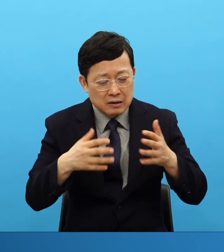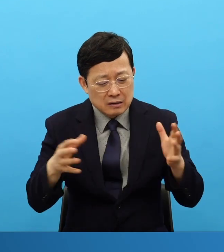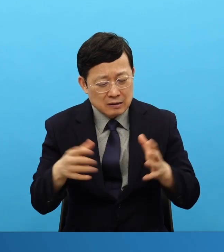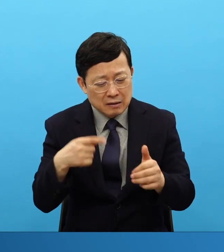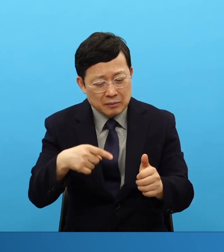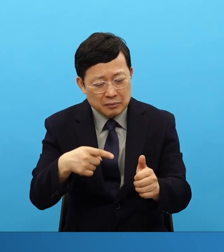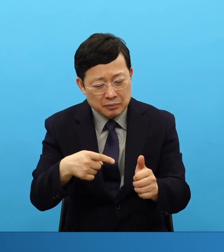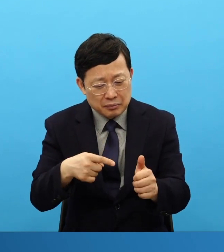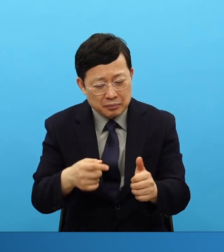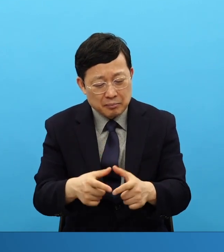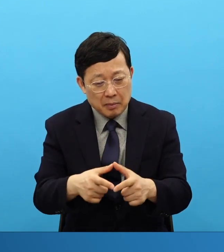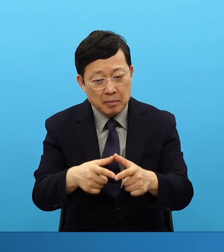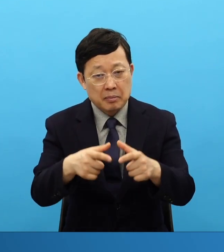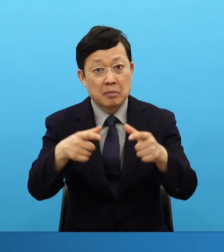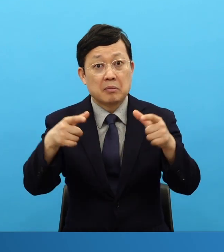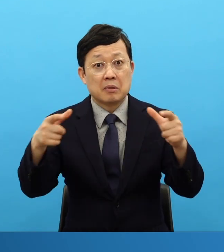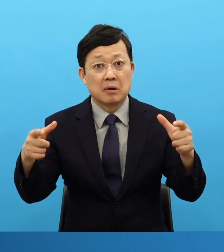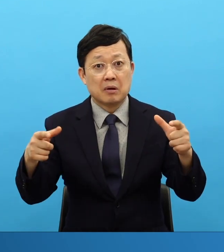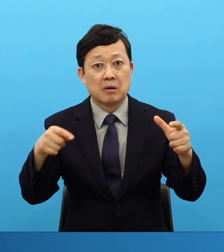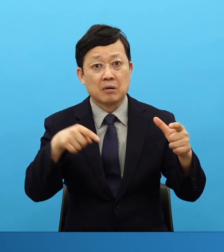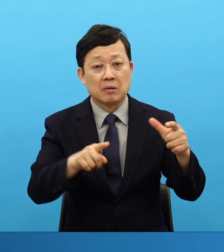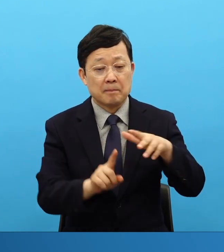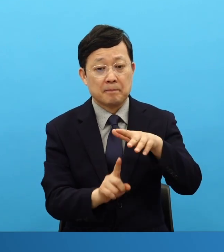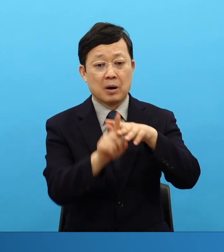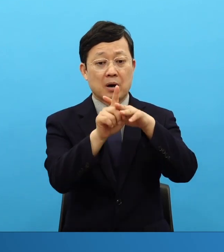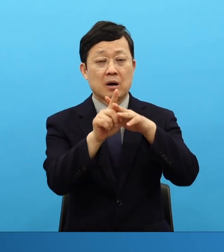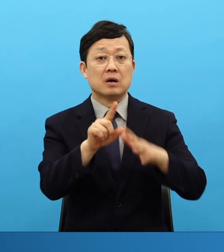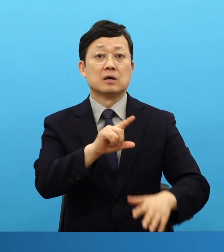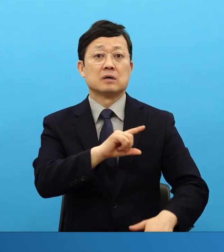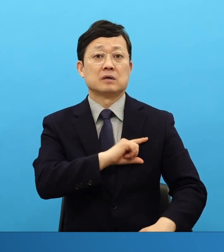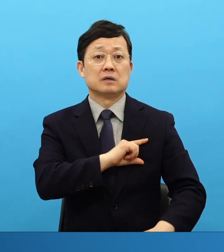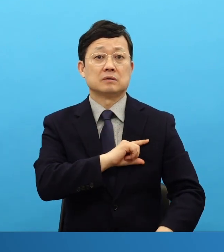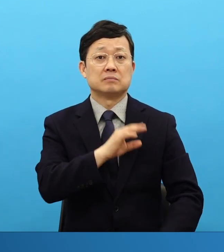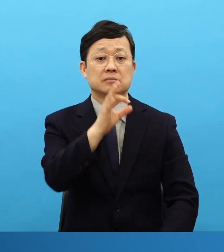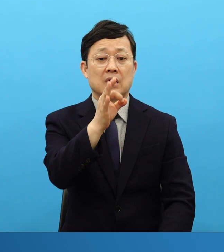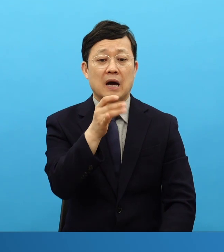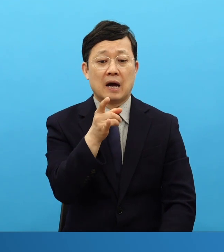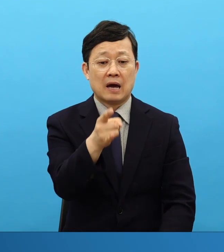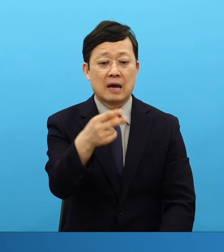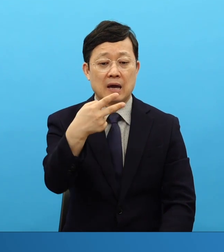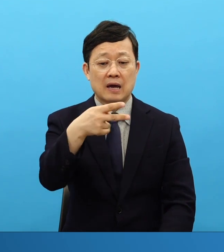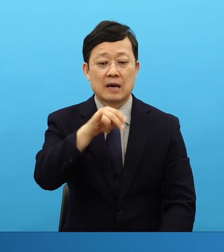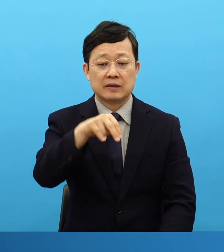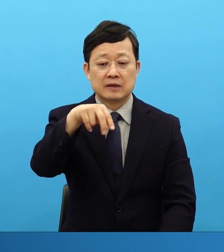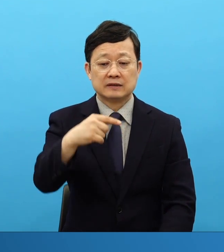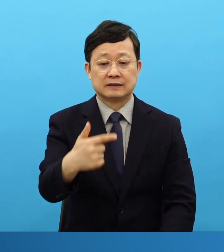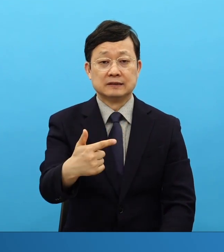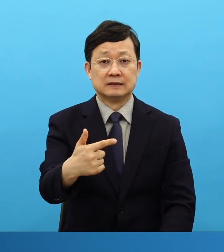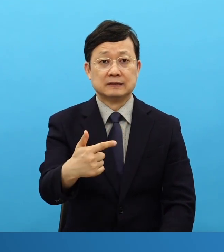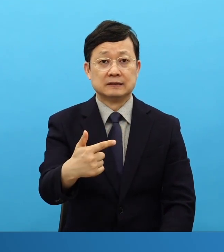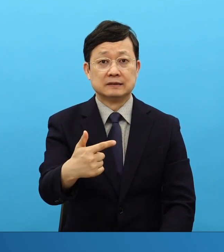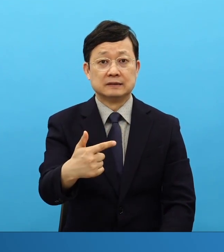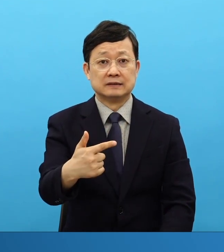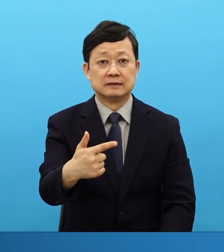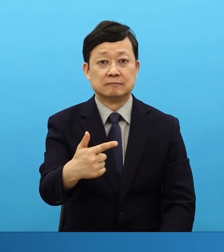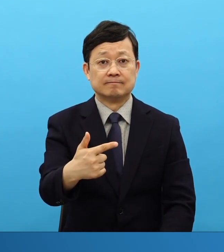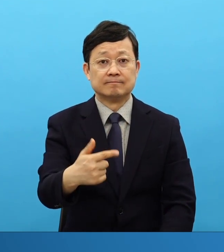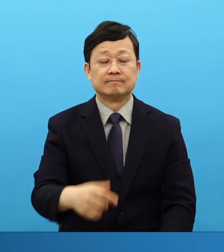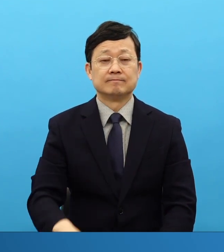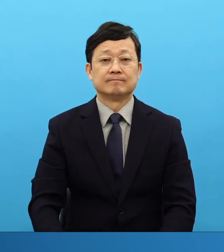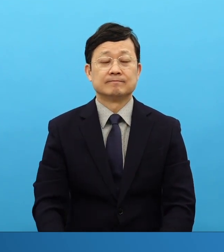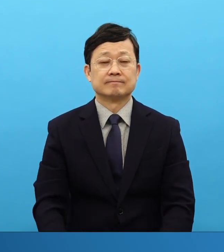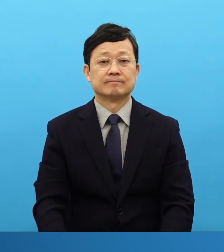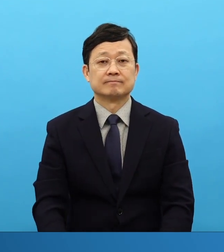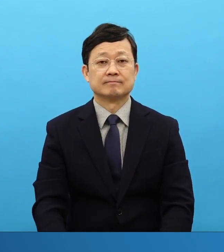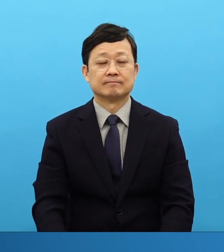당대 세계적인 인물 에디슨이라는 사람이 합류를 한 겁니다. And then we see that it was an addition of an individual that really moved the United